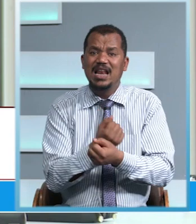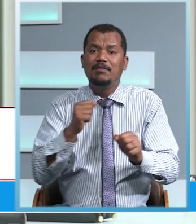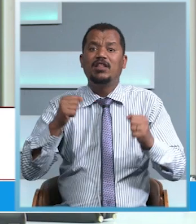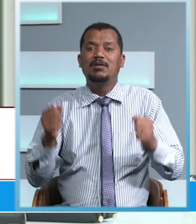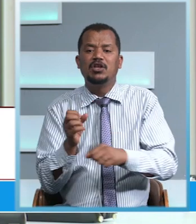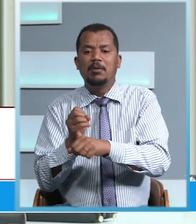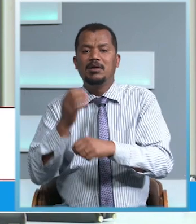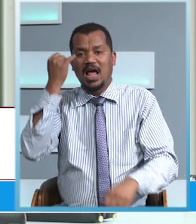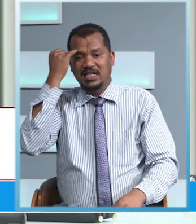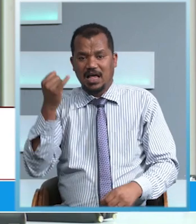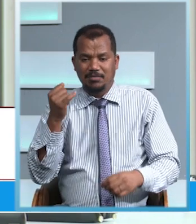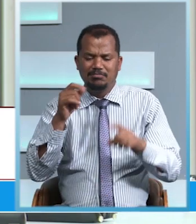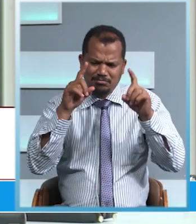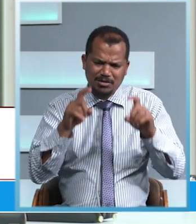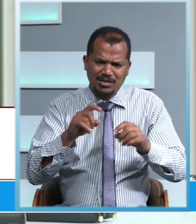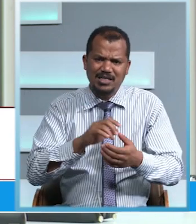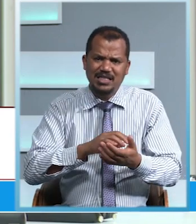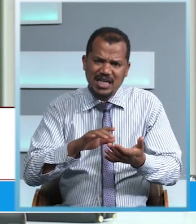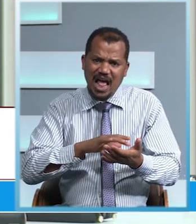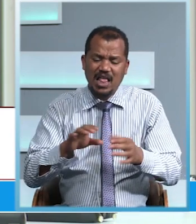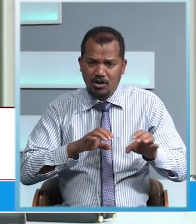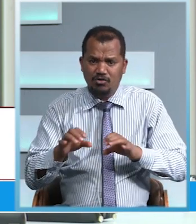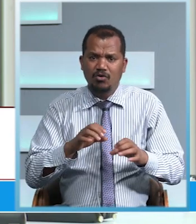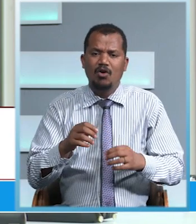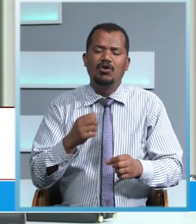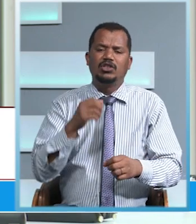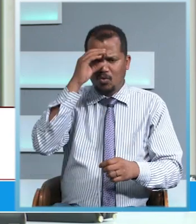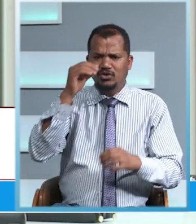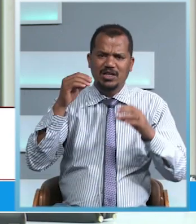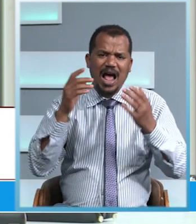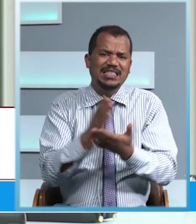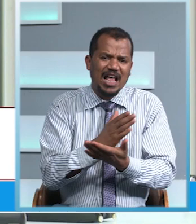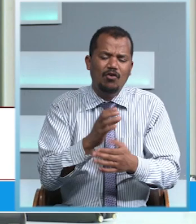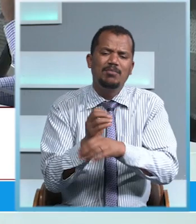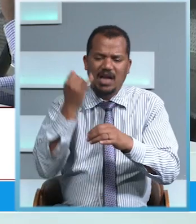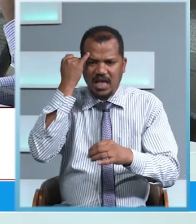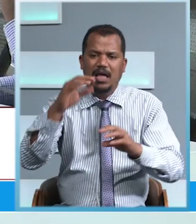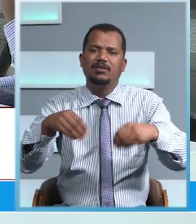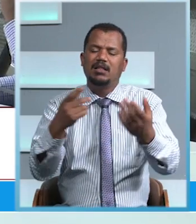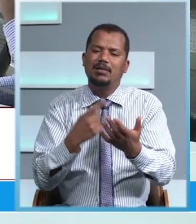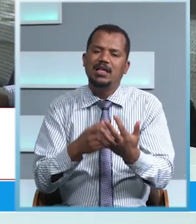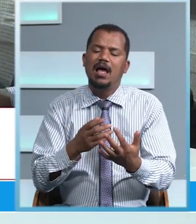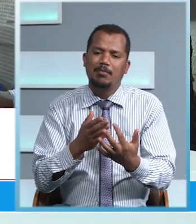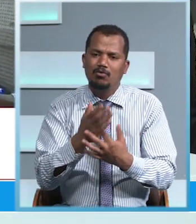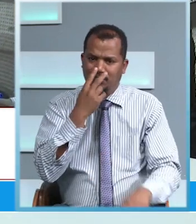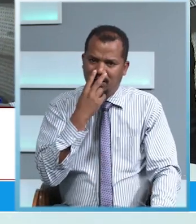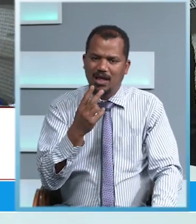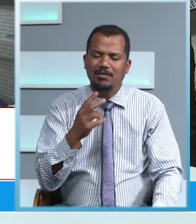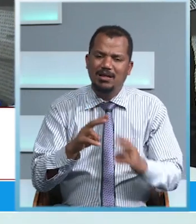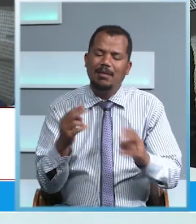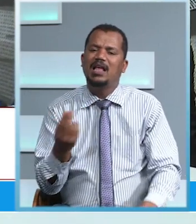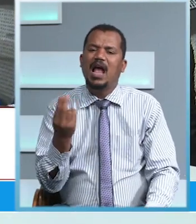ለመፍታት የሚያስችል ምክር ሀሳብ ጥናትና ምርምርን አድርጎ የሚመለከታቸውን አካላት እና ባለድርሻዎችን አሳትፎ ምክር ሀሳብ ይሰጣል። በዛ መልኩ ቢታይ